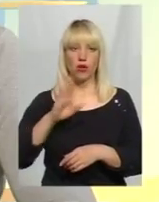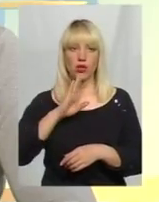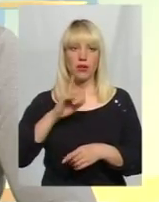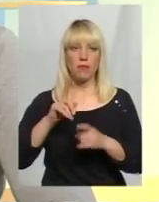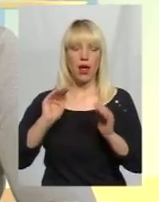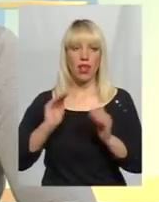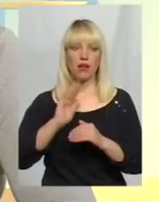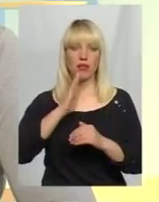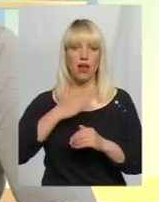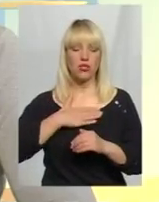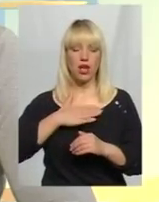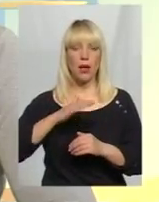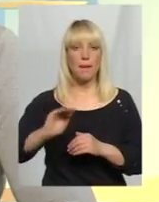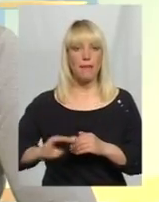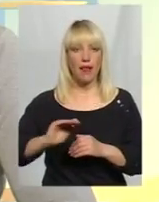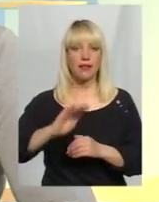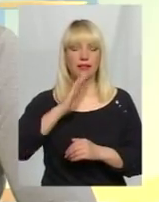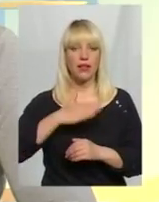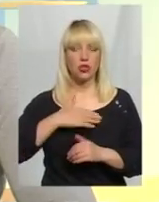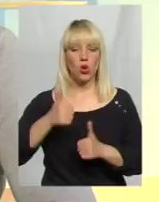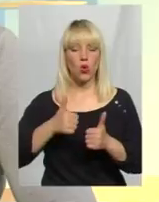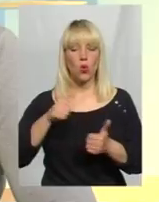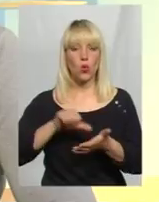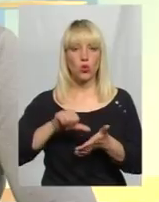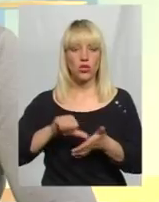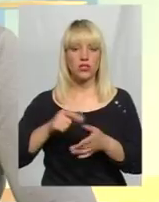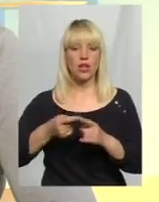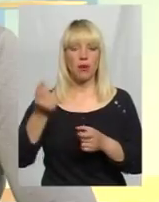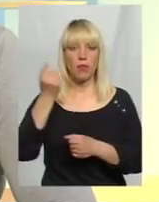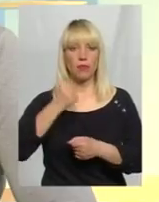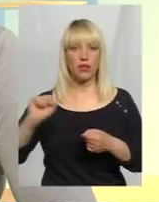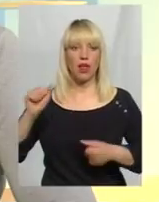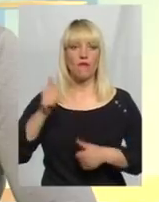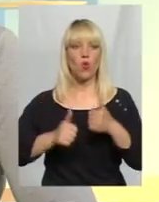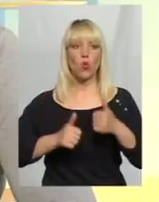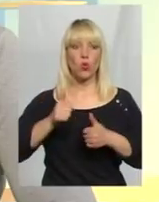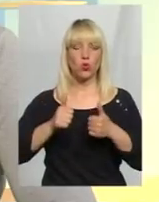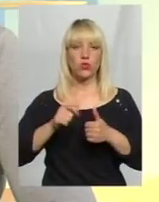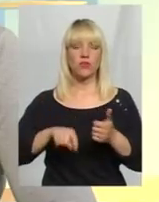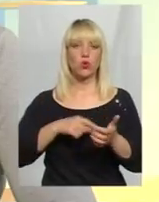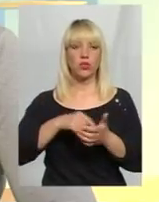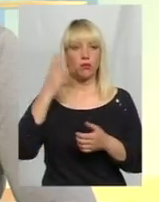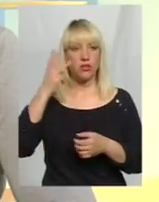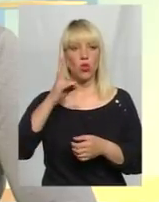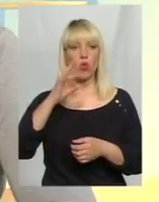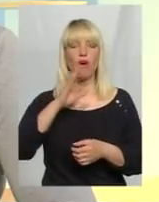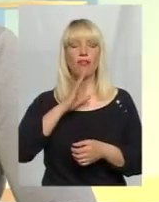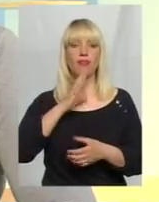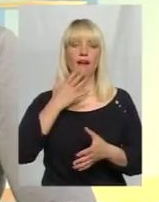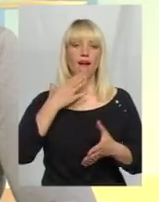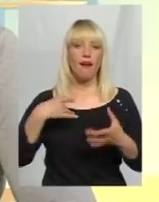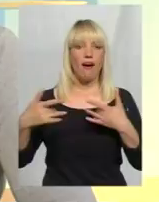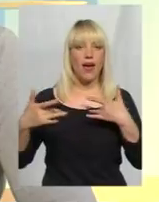наша участница, но она победила только в конкурсе здесь, в региональном городе Хмельницком. Но она довольно-таки